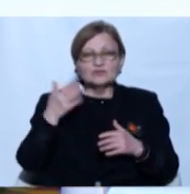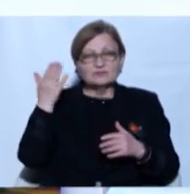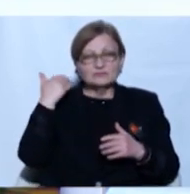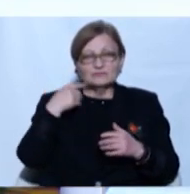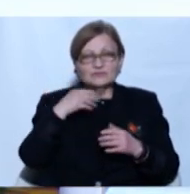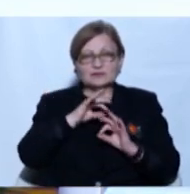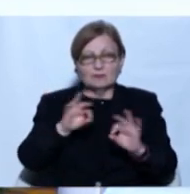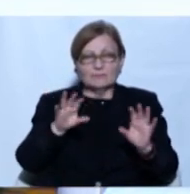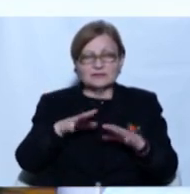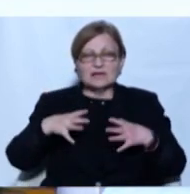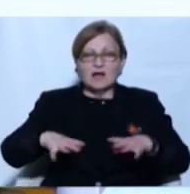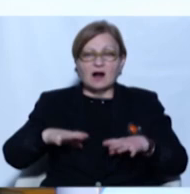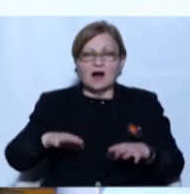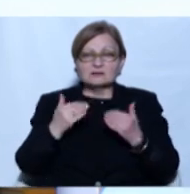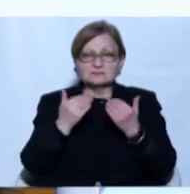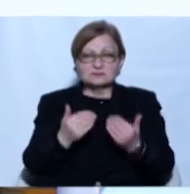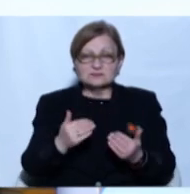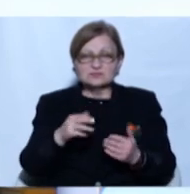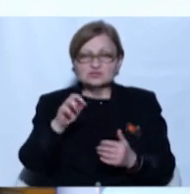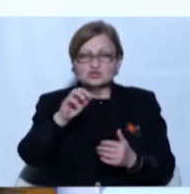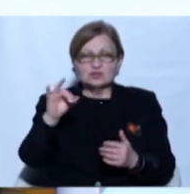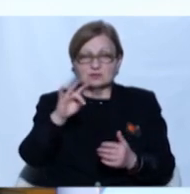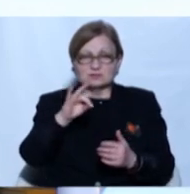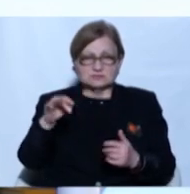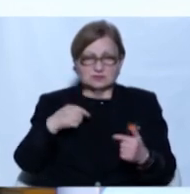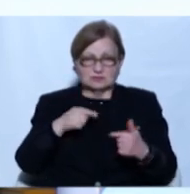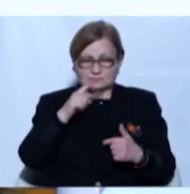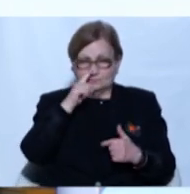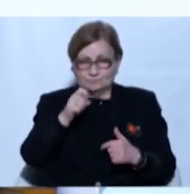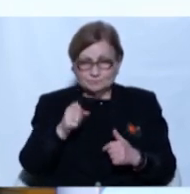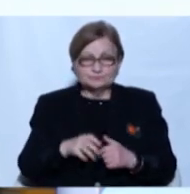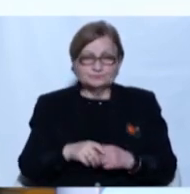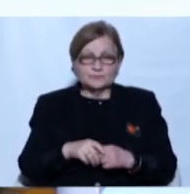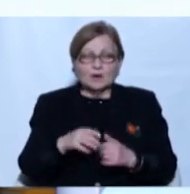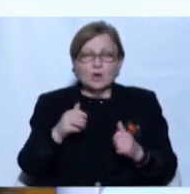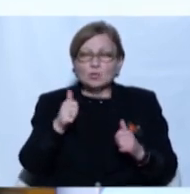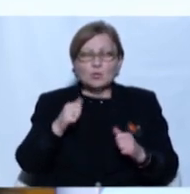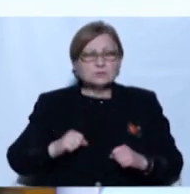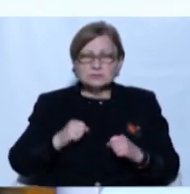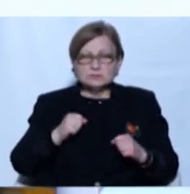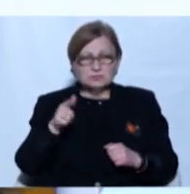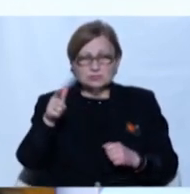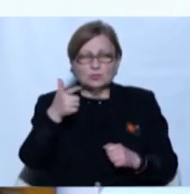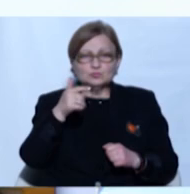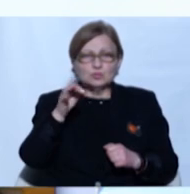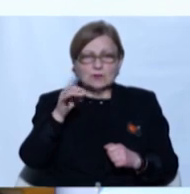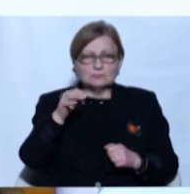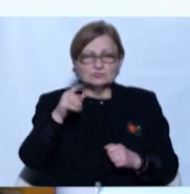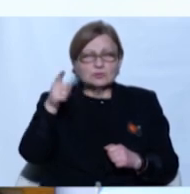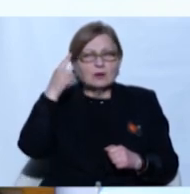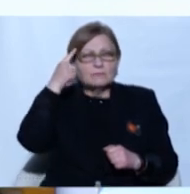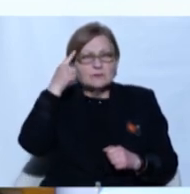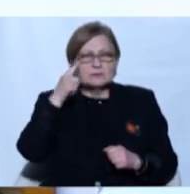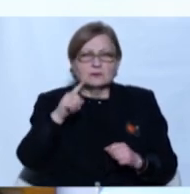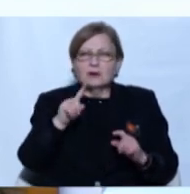da printsipze rogor tstilobs es david guramishvili da rogor khedavda gaiarzebina gaiazrebina